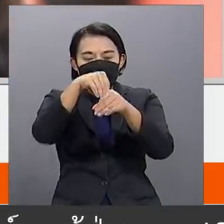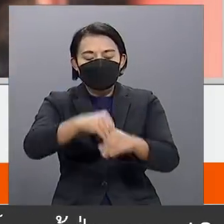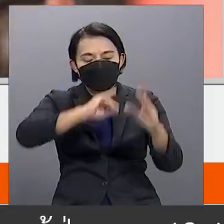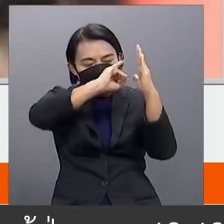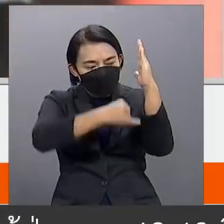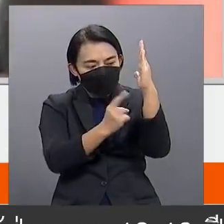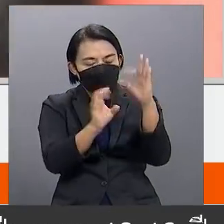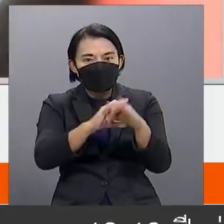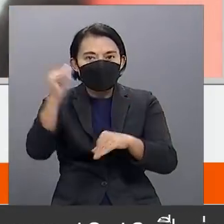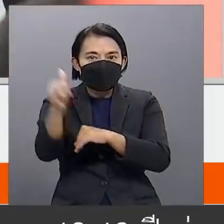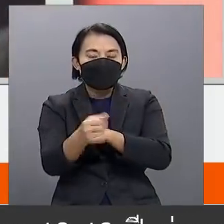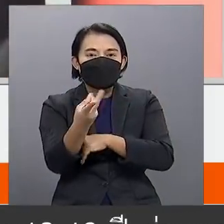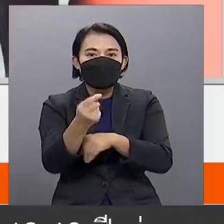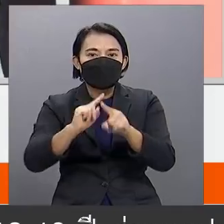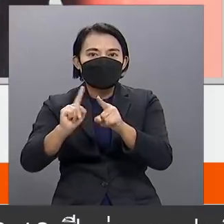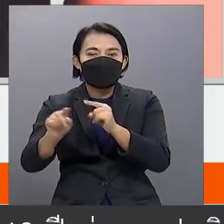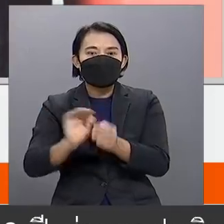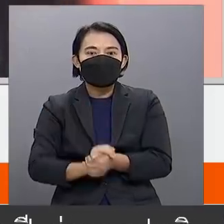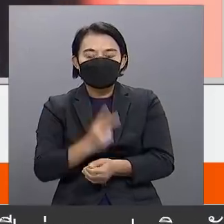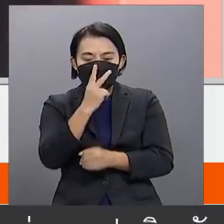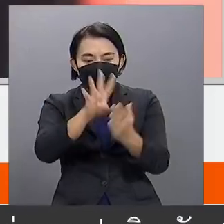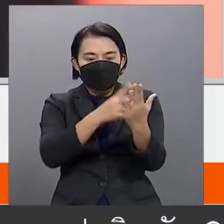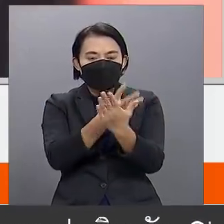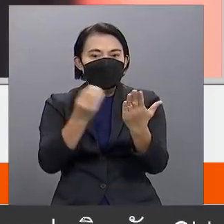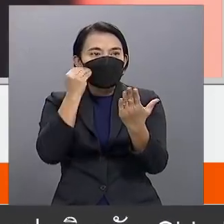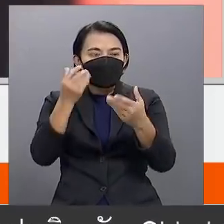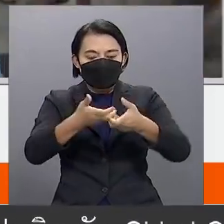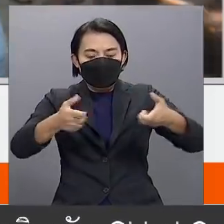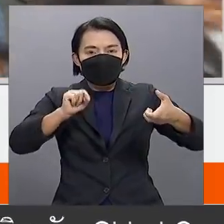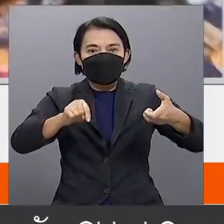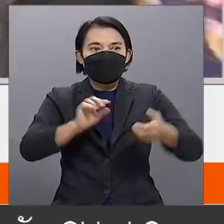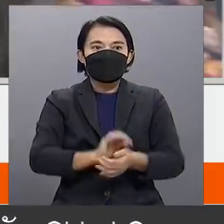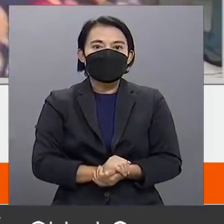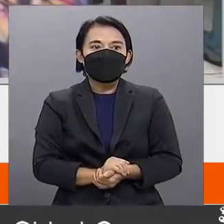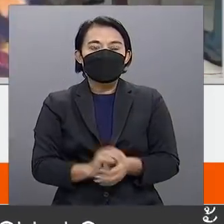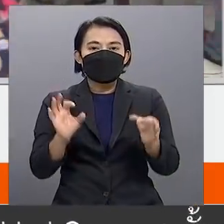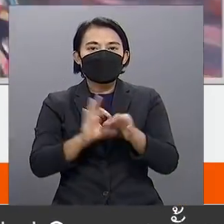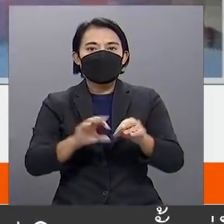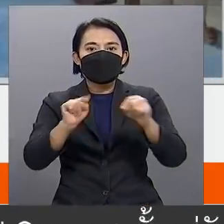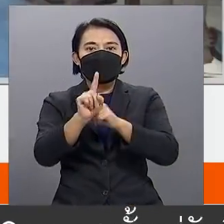극 Coming to